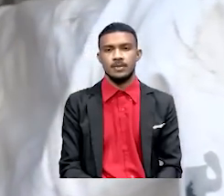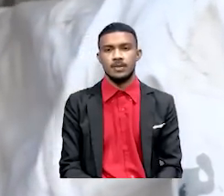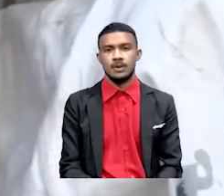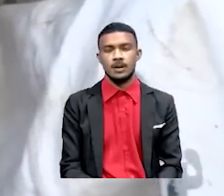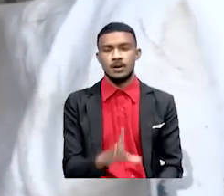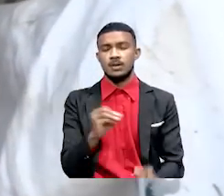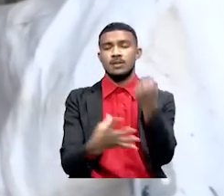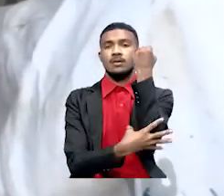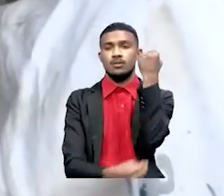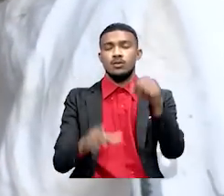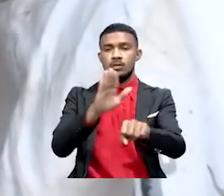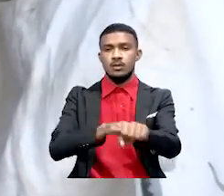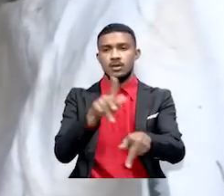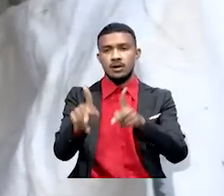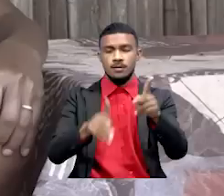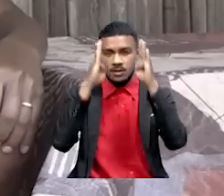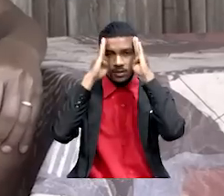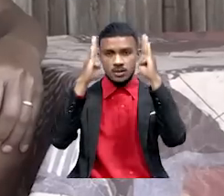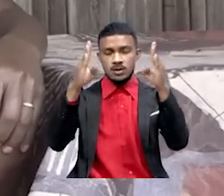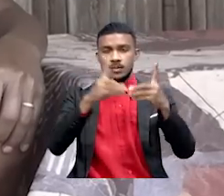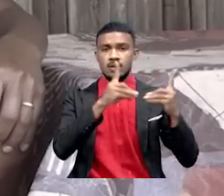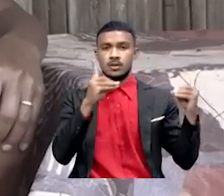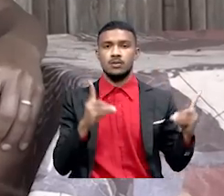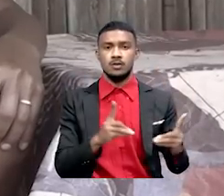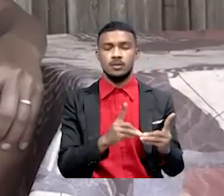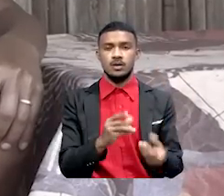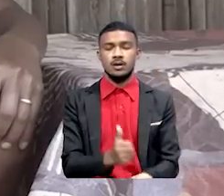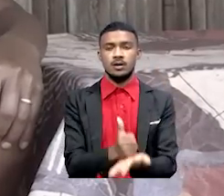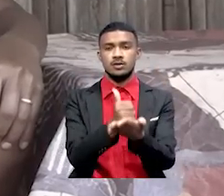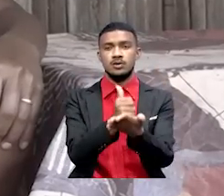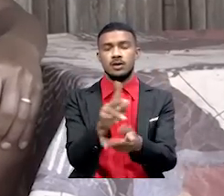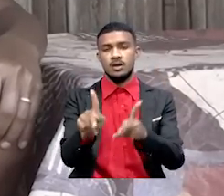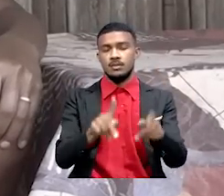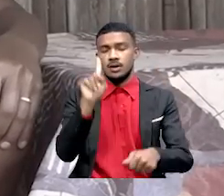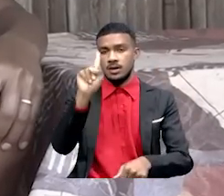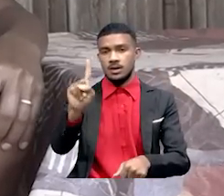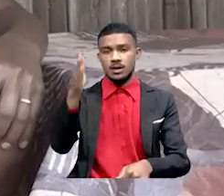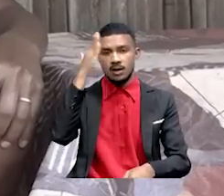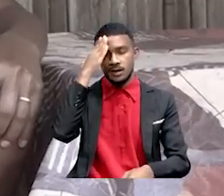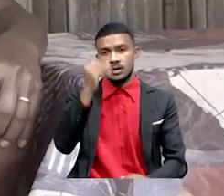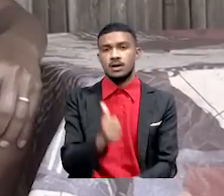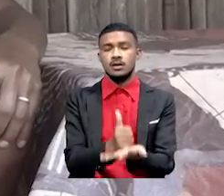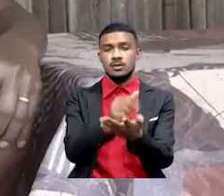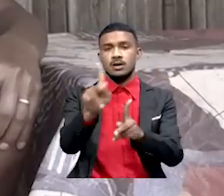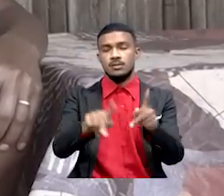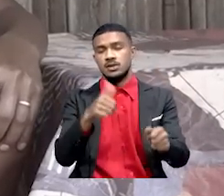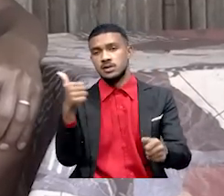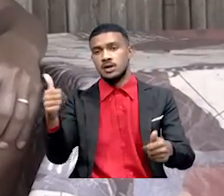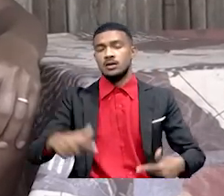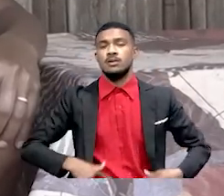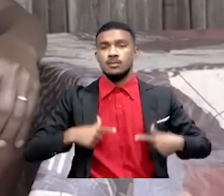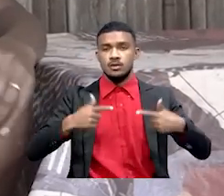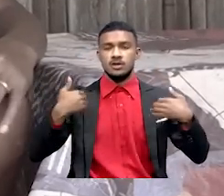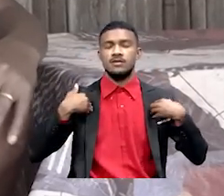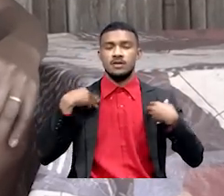Pobreza bolu ema ni atensaun ba domi no karidade lolos. Banyera ema ida hatena lolo limang ho ditulung ema seluk be moris ia mukit no